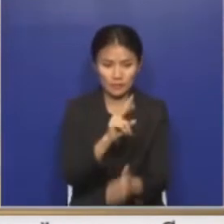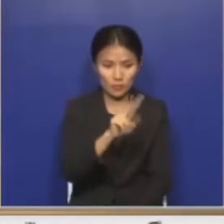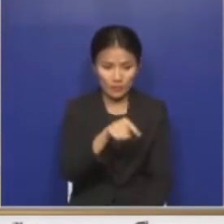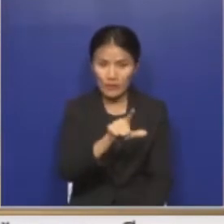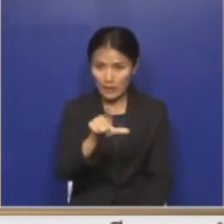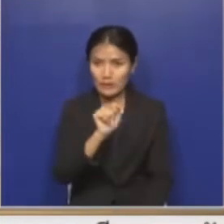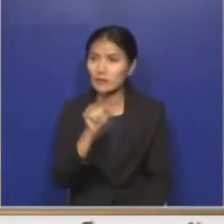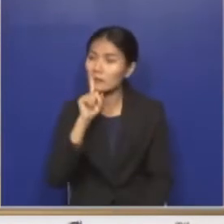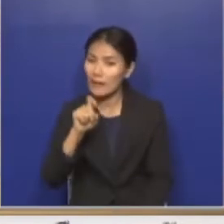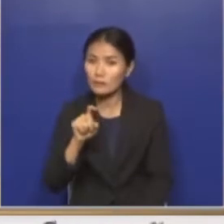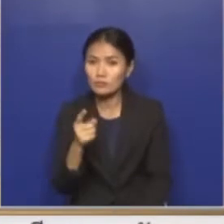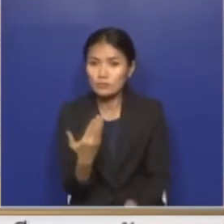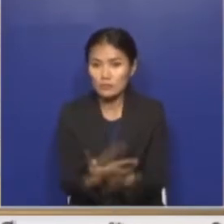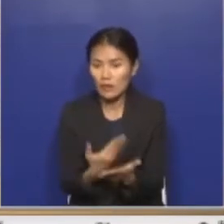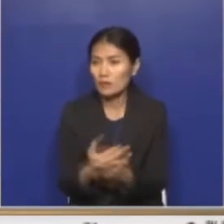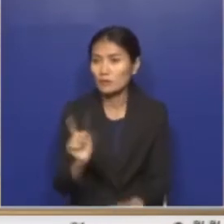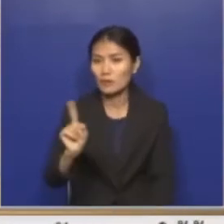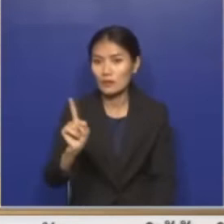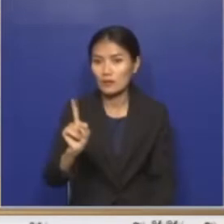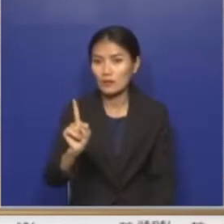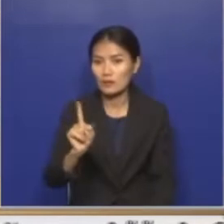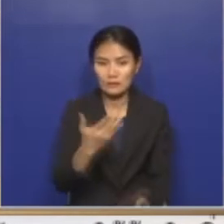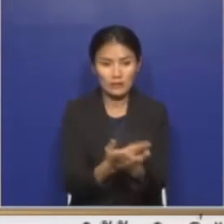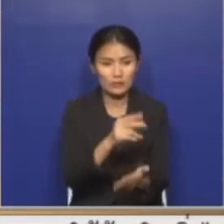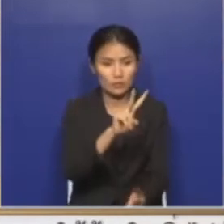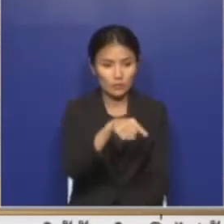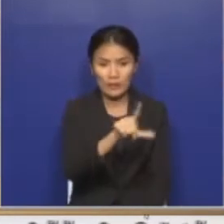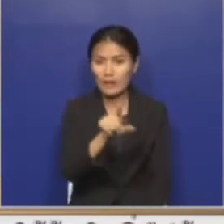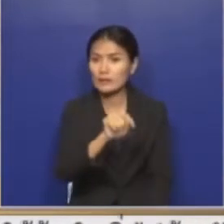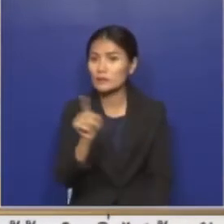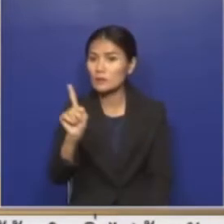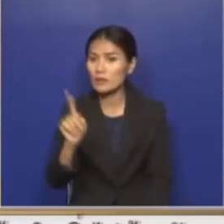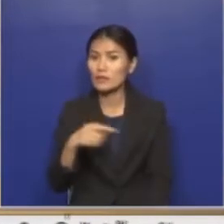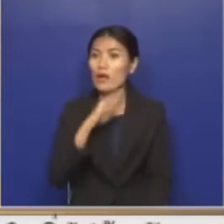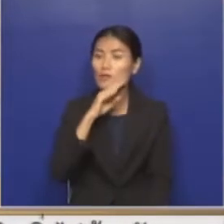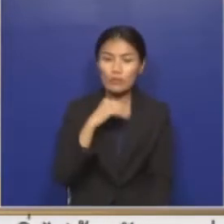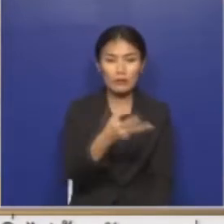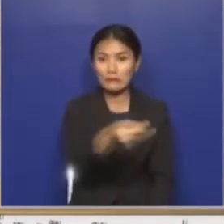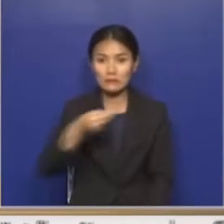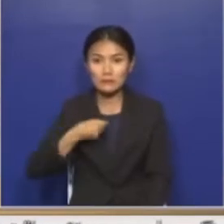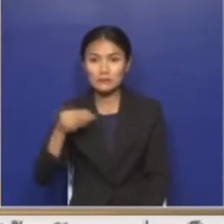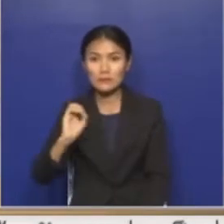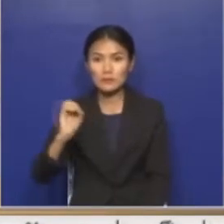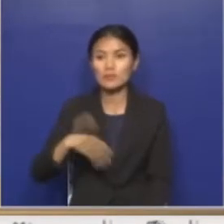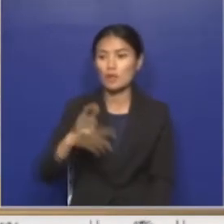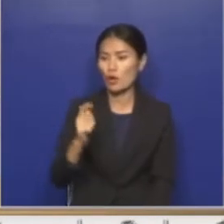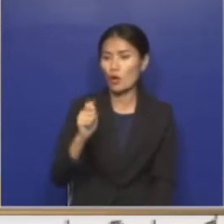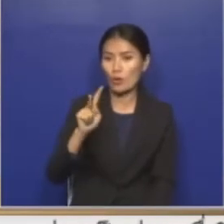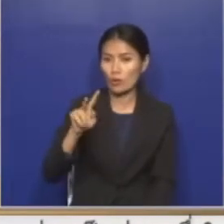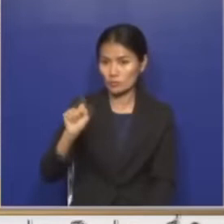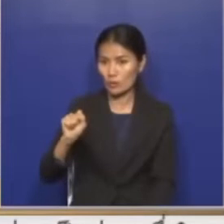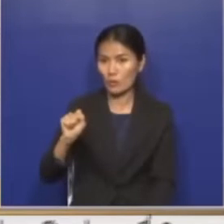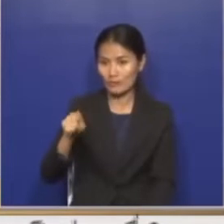เสียหายเนี่ยนะครับถ้าท่านตามกัน 2พันล้านคือไม่ได้เนี่ยบขสเนี่ยก็จะมีปัญหาทางสภาพคล่อง